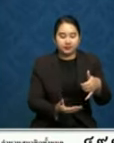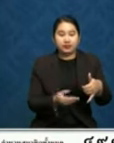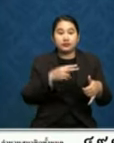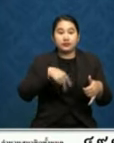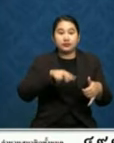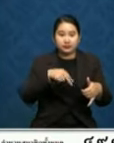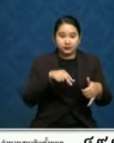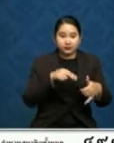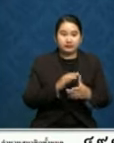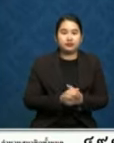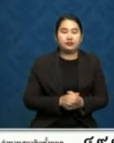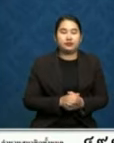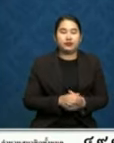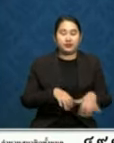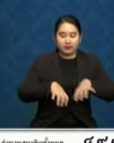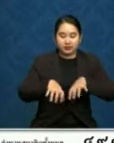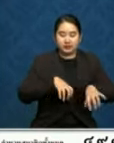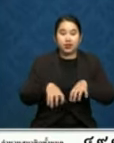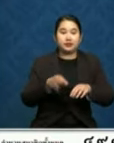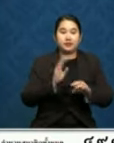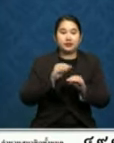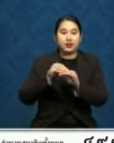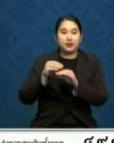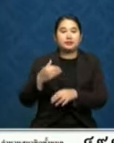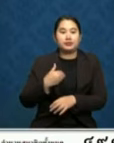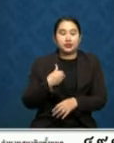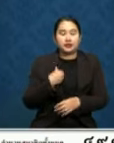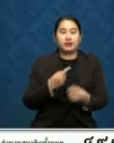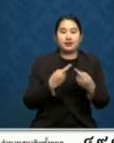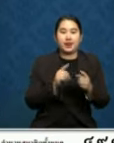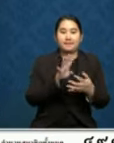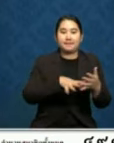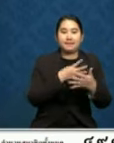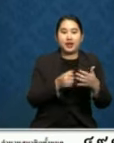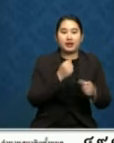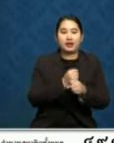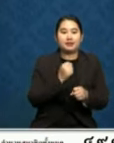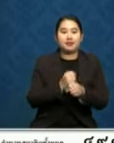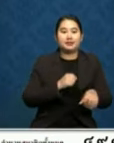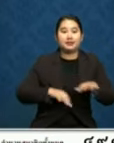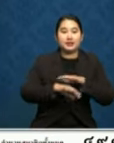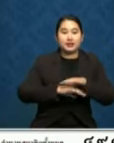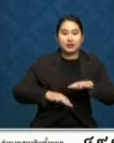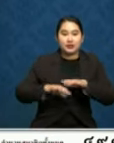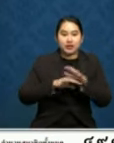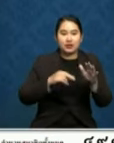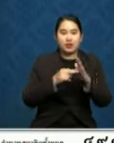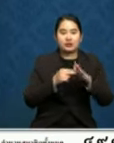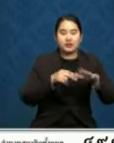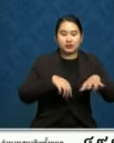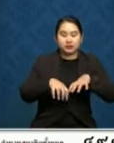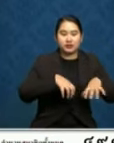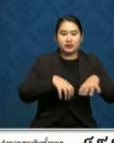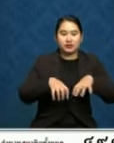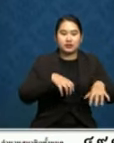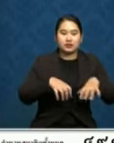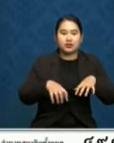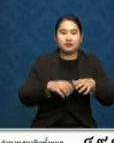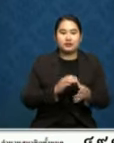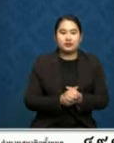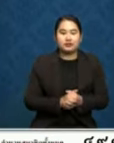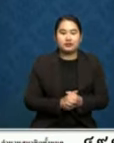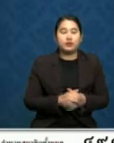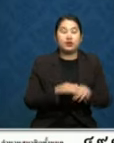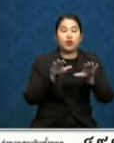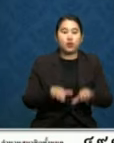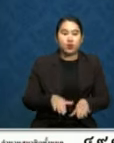บคุมประพฤติเนี่ยได้รับการจัดสรรเนี่ยเพิ่มขึ้นนะครับแต่ว่าแผนงานพื้นฐานเนี่ยก็ได้รับการจัดสรรงบประมาณนะครับน้อย